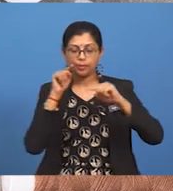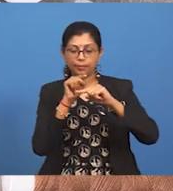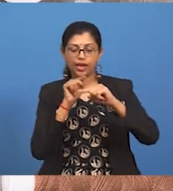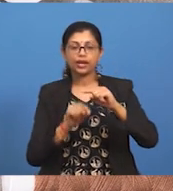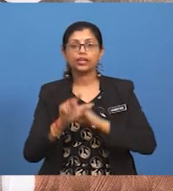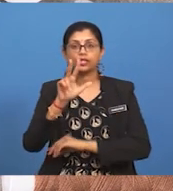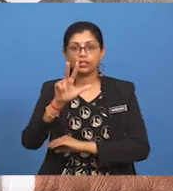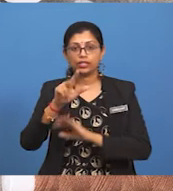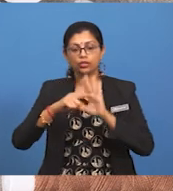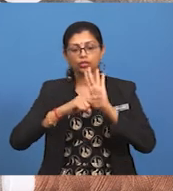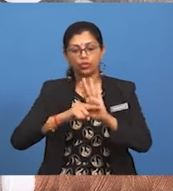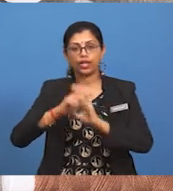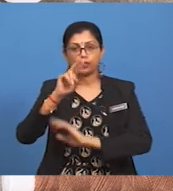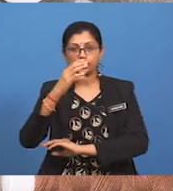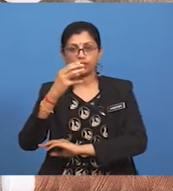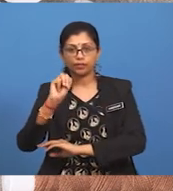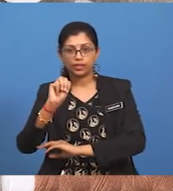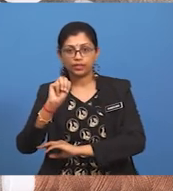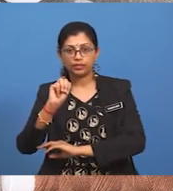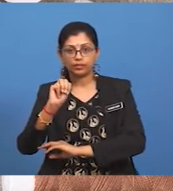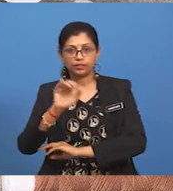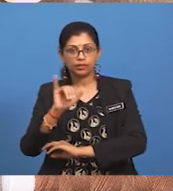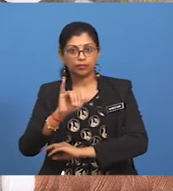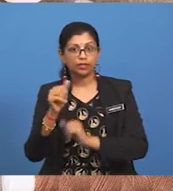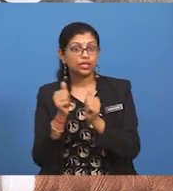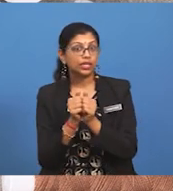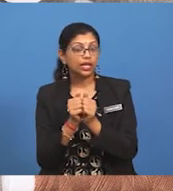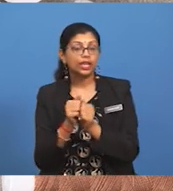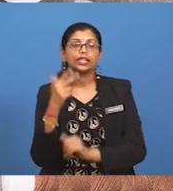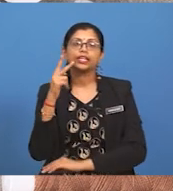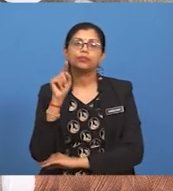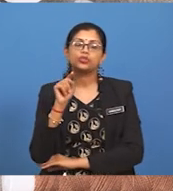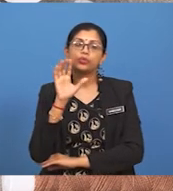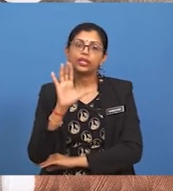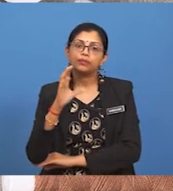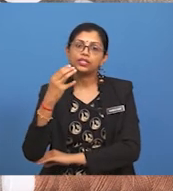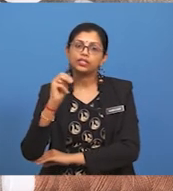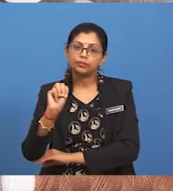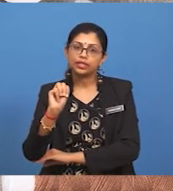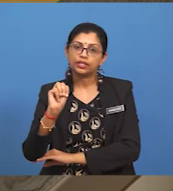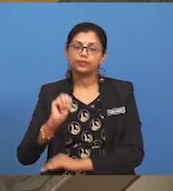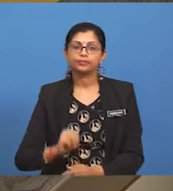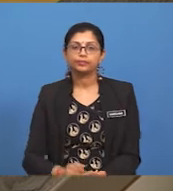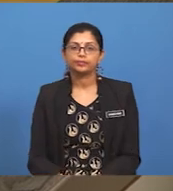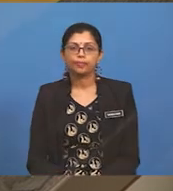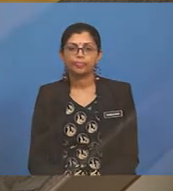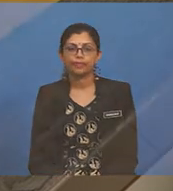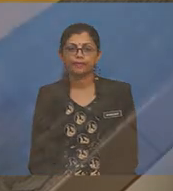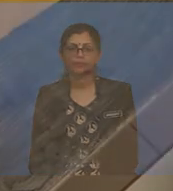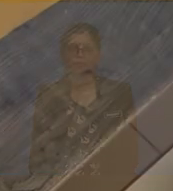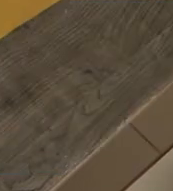dengan 2 cm. Sama dengan 13.5 cm.